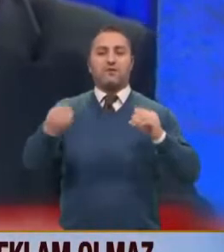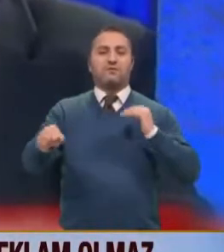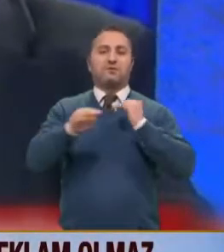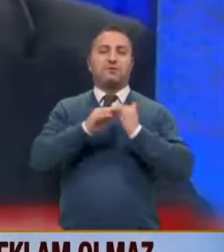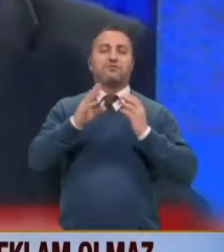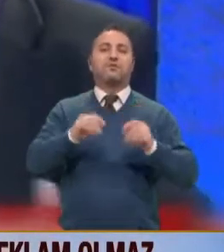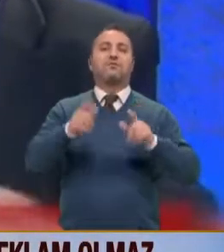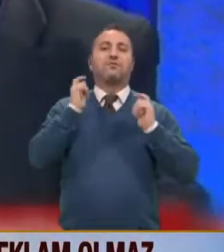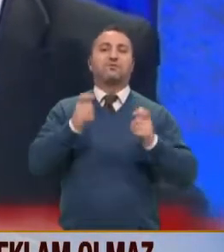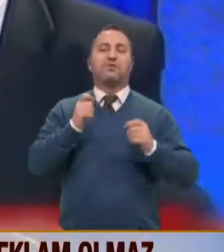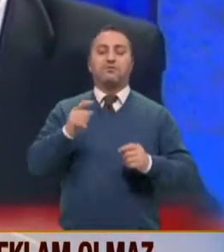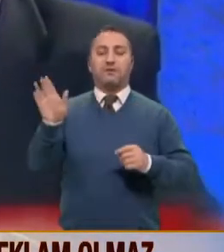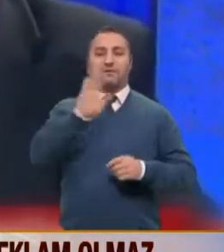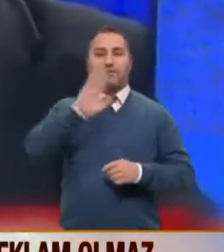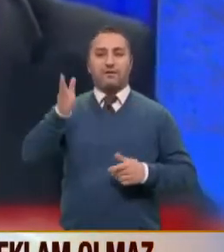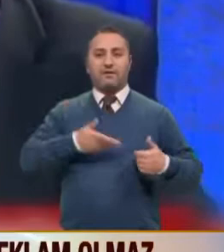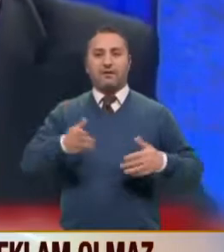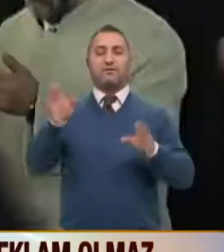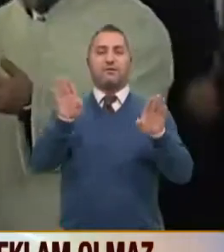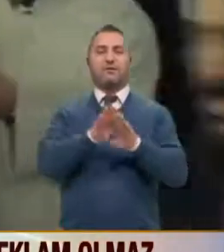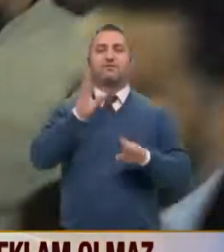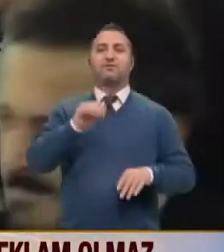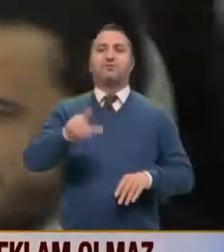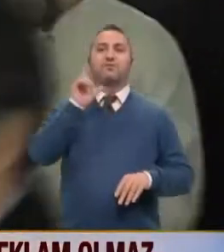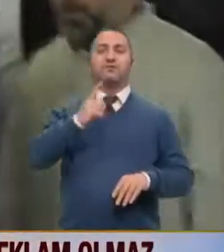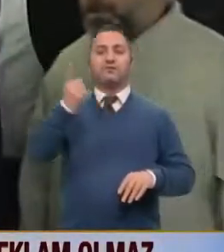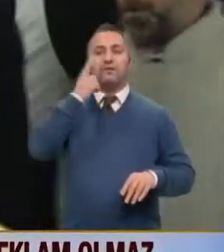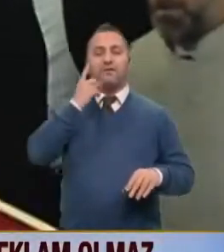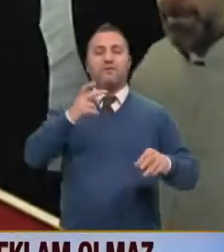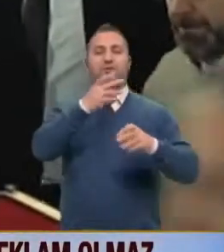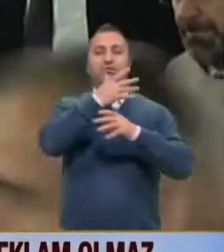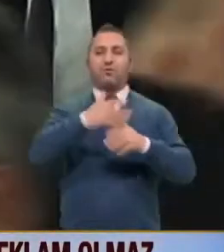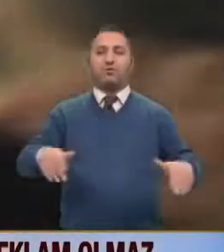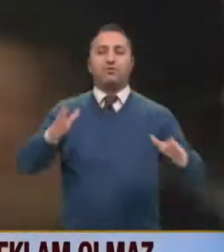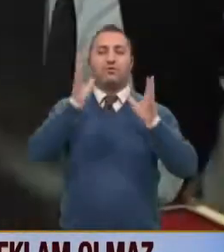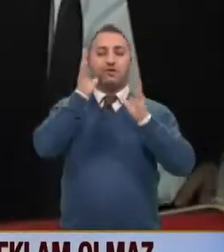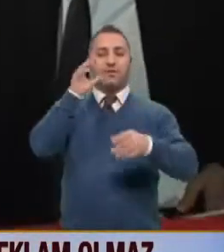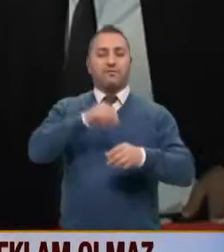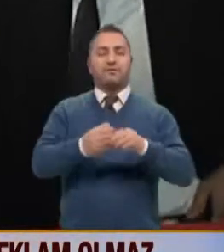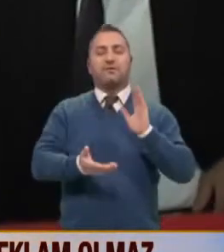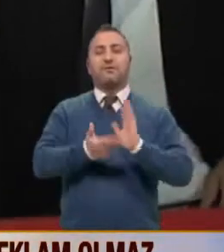Onu yolcu ederken de eşit olması lazım. Yani devlet protokolünü camide kaldırmak lazım.